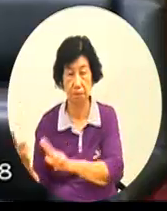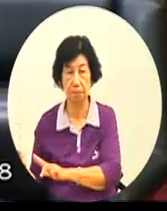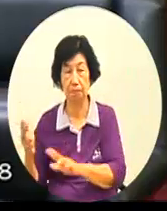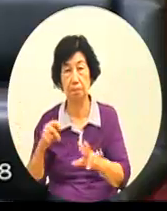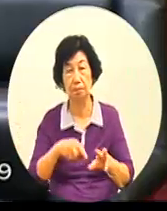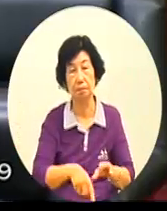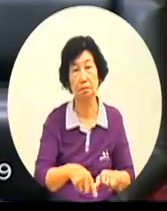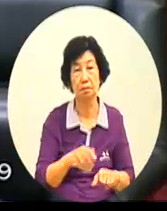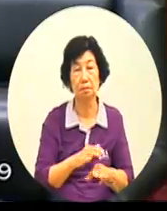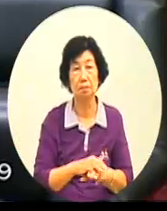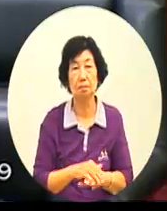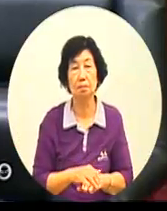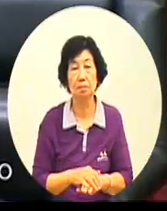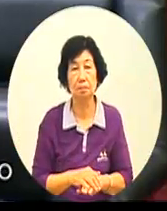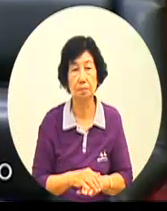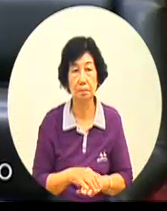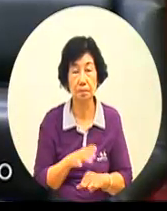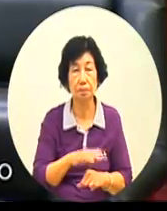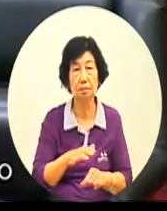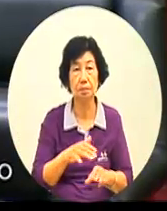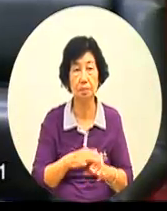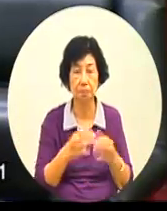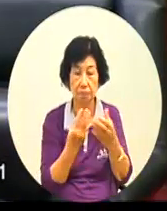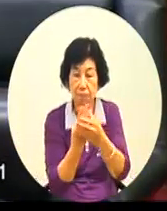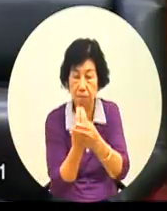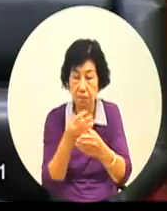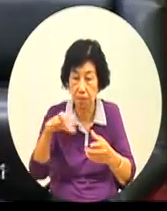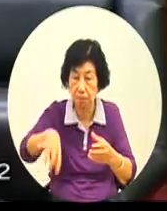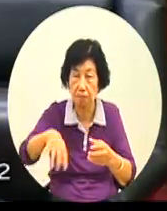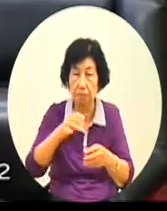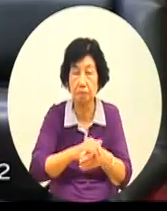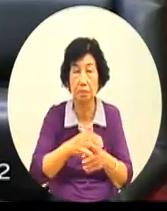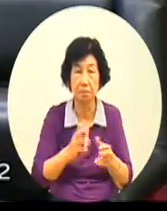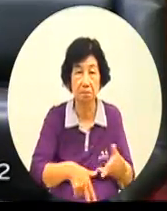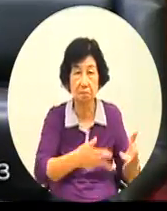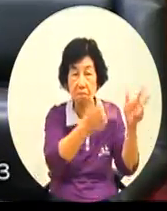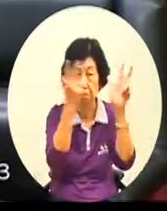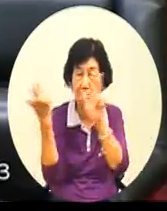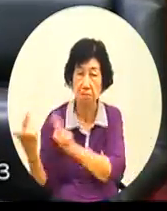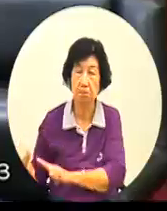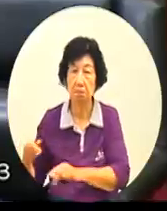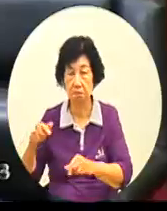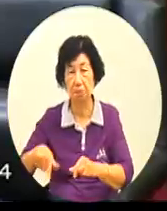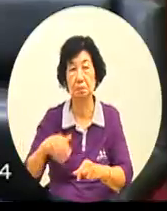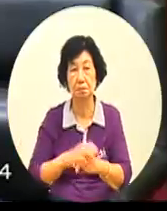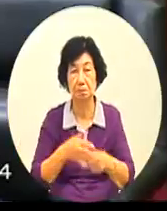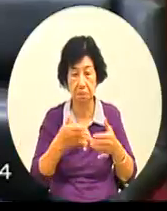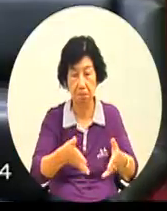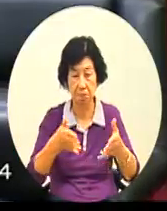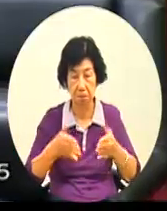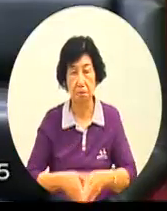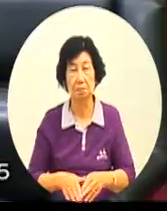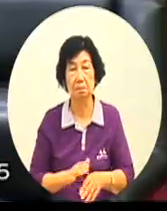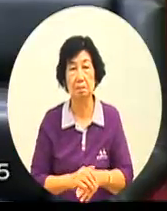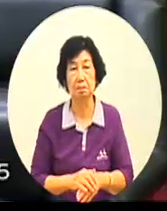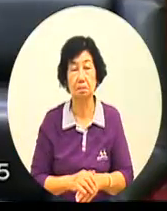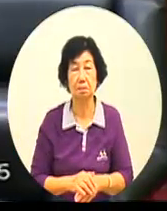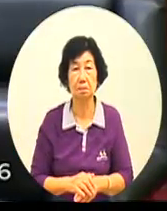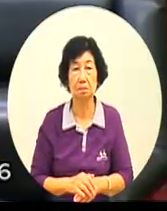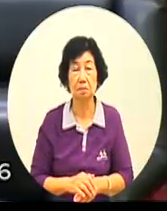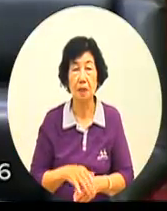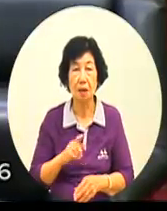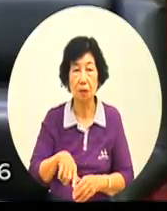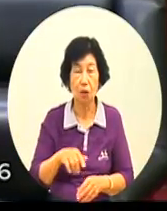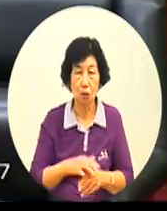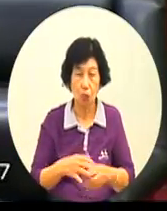路呢这座桥呢非常非常的重要。这个东西向的这个桥呢，你不做呢会制造更多车祸